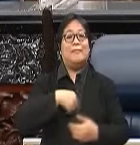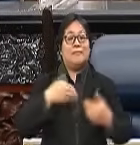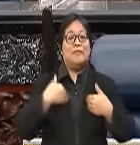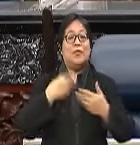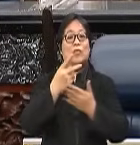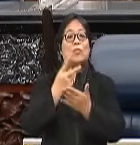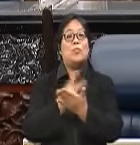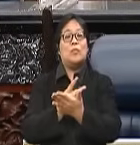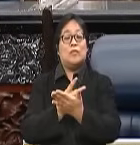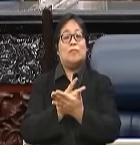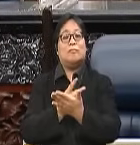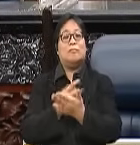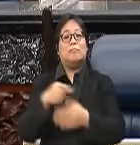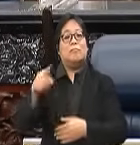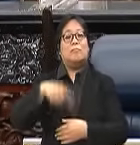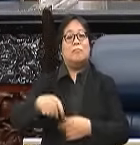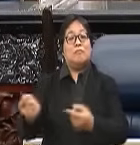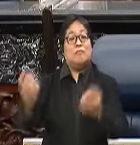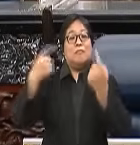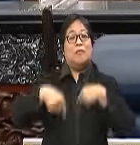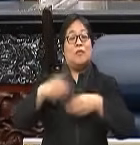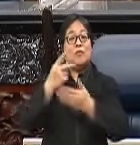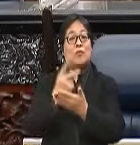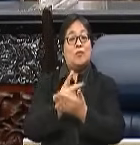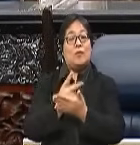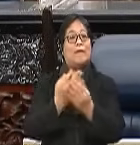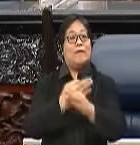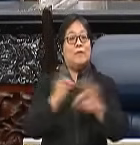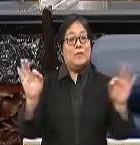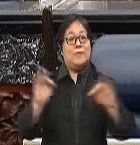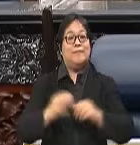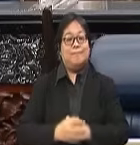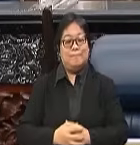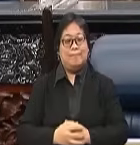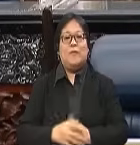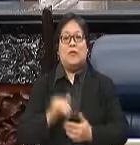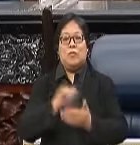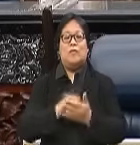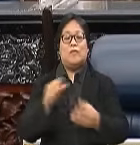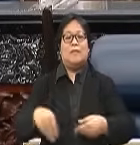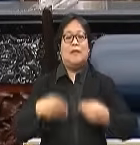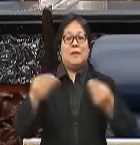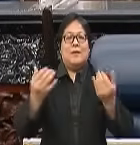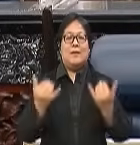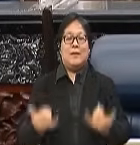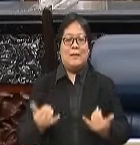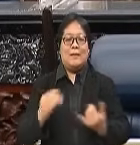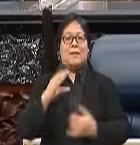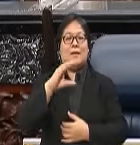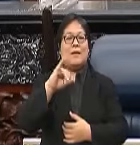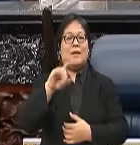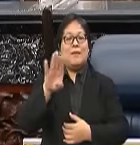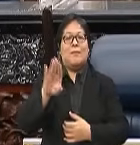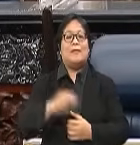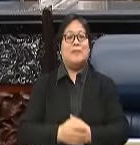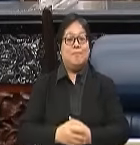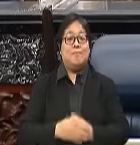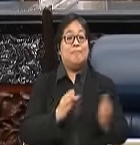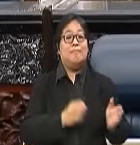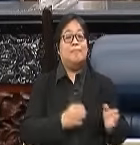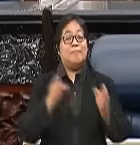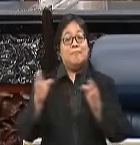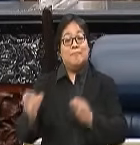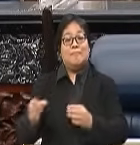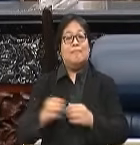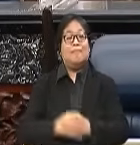mengadakan khusus Dimana mereka untuk hadiah khusus secara Percuma itu yang diberikan pada masa ini oleh sayb khas lainnya